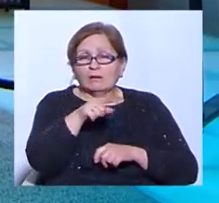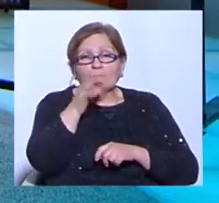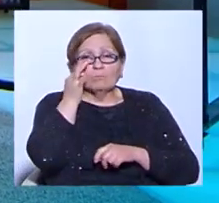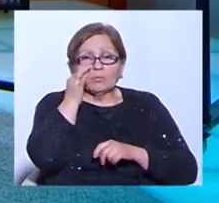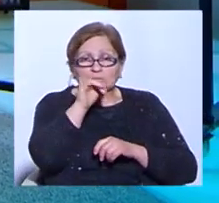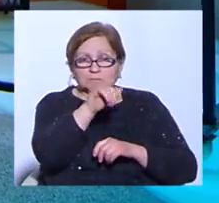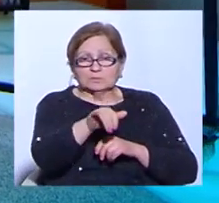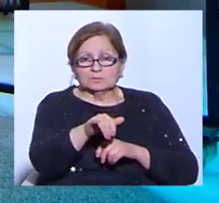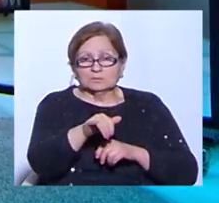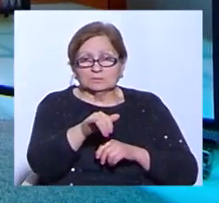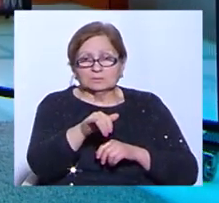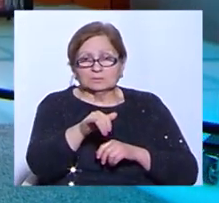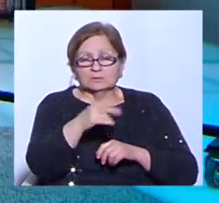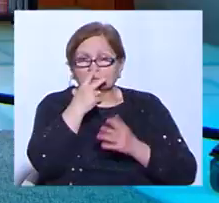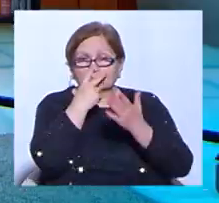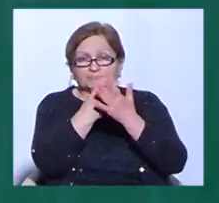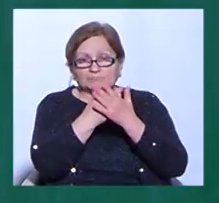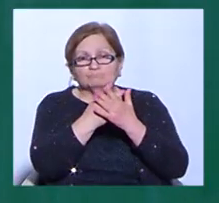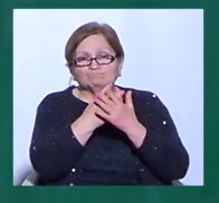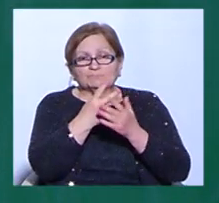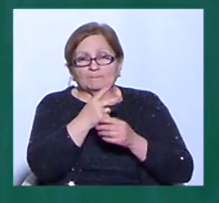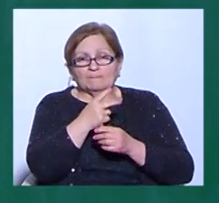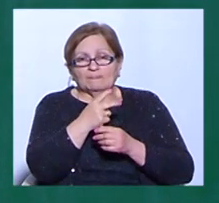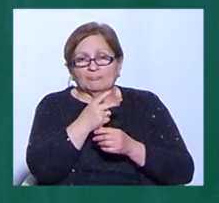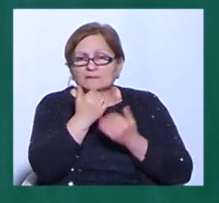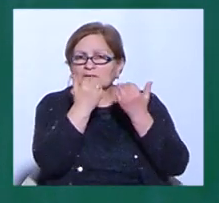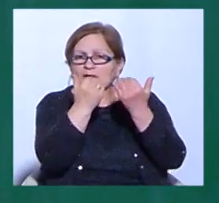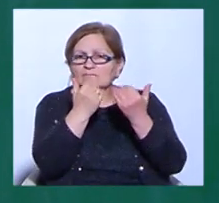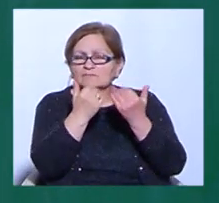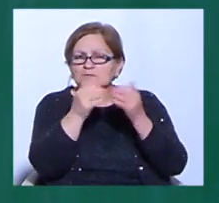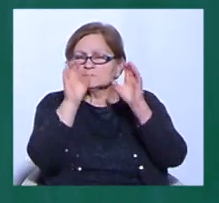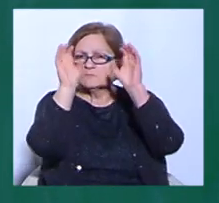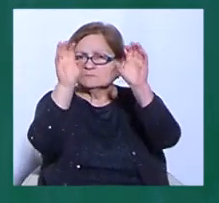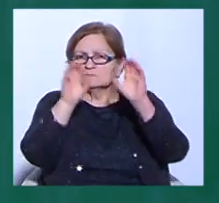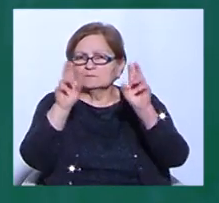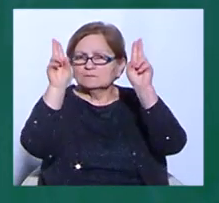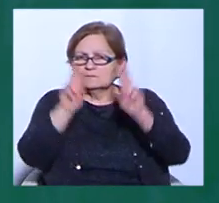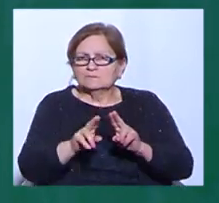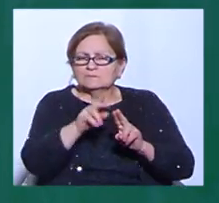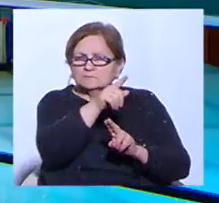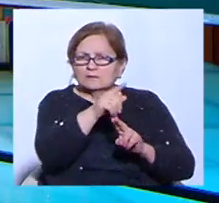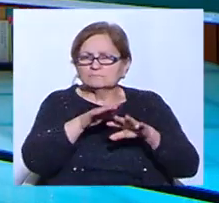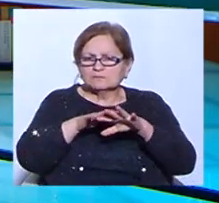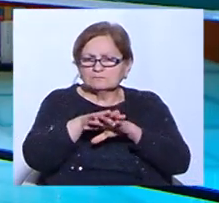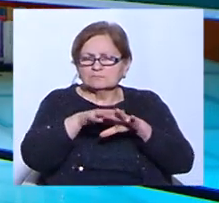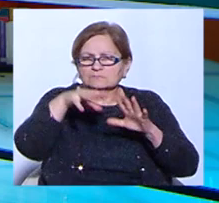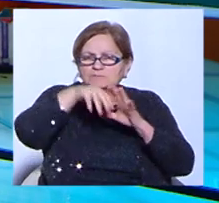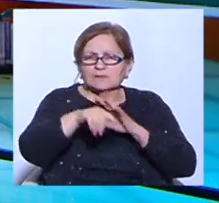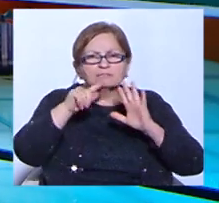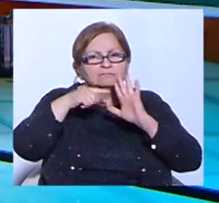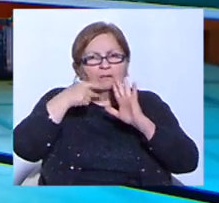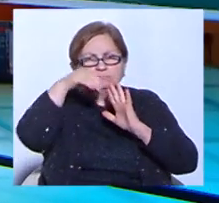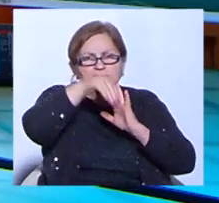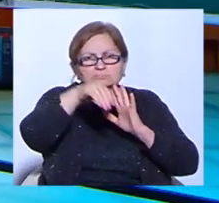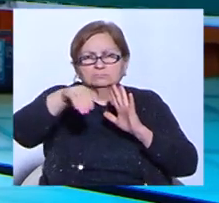ფუტკრები ახლა გამოჩნდება ნახაზი ეთერზე, რაღაცა წესით აკეთებენ თურმე თავის სკაში ფიჭას. აი ესეთი